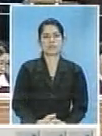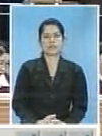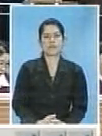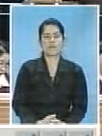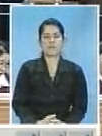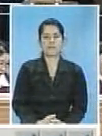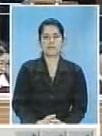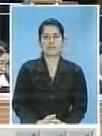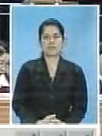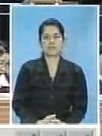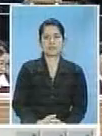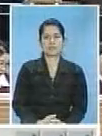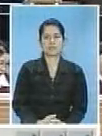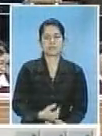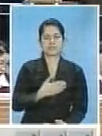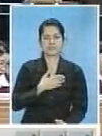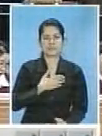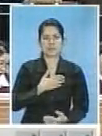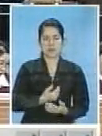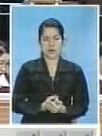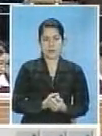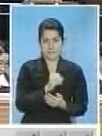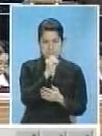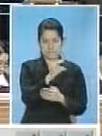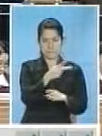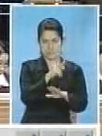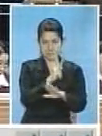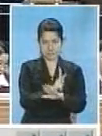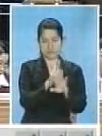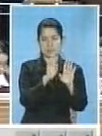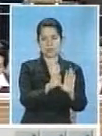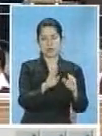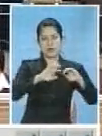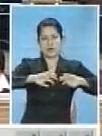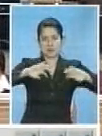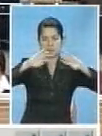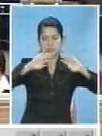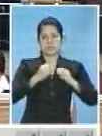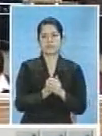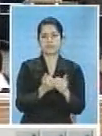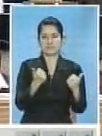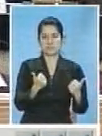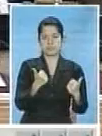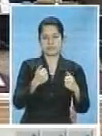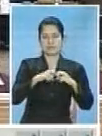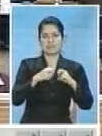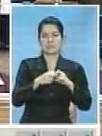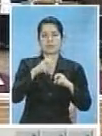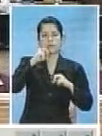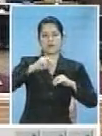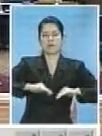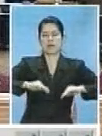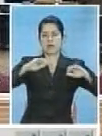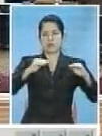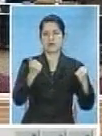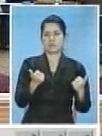ต้องเรียนท่านประธานฝากไปยังรัฐบาลนะครับว่าสถานการณ์ขณะนี้เนี่ยผมเชื่อว่าเมื่อเช้าที่